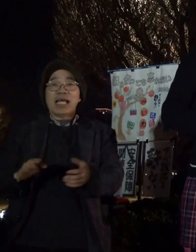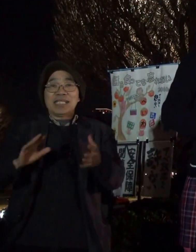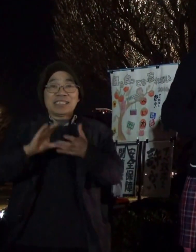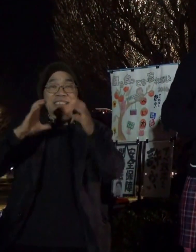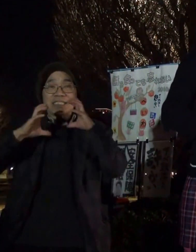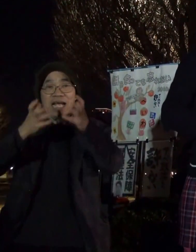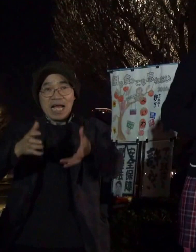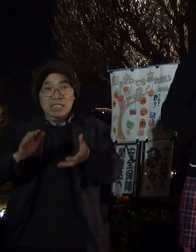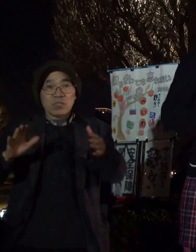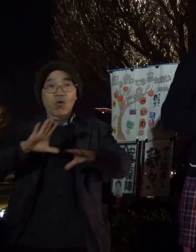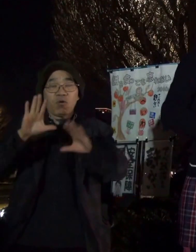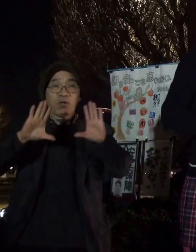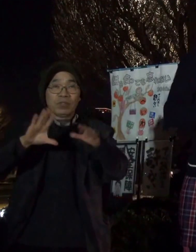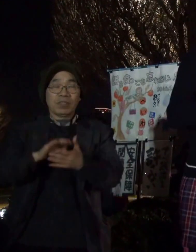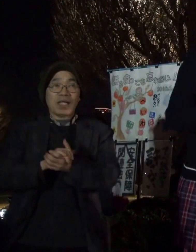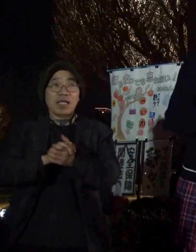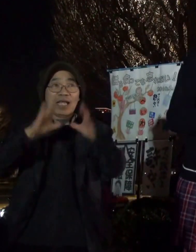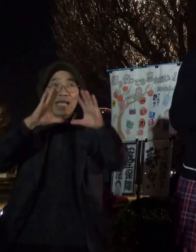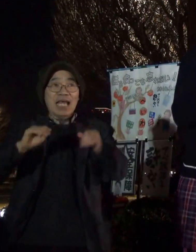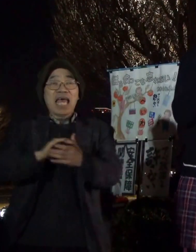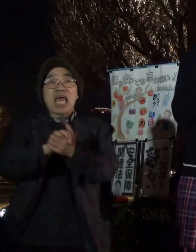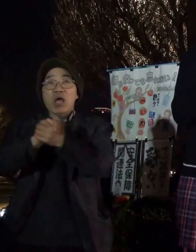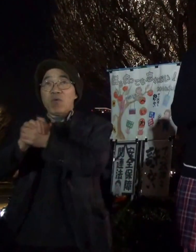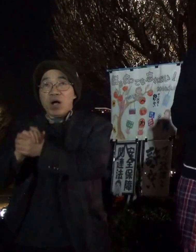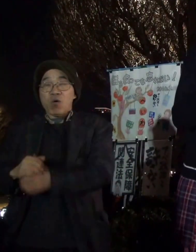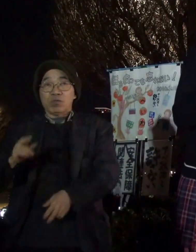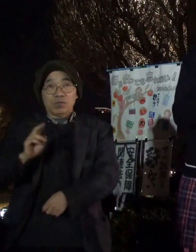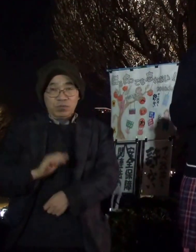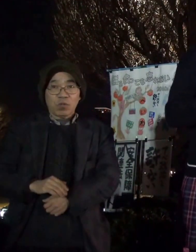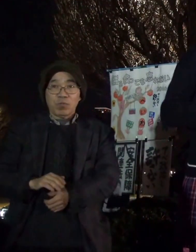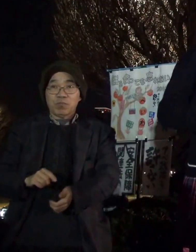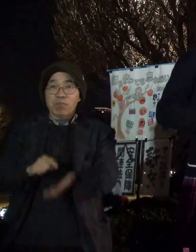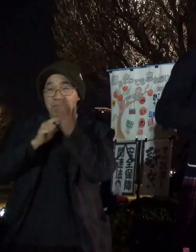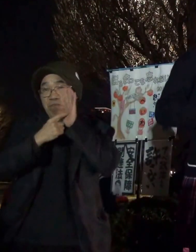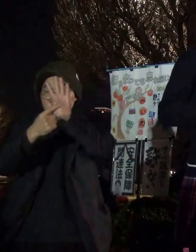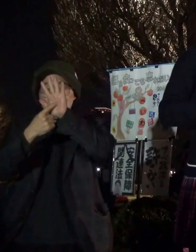で、本当に皆さんお疲れ様です。 お疲れ様です